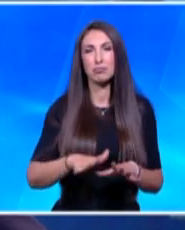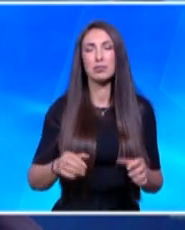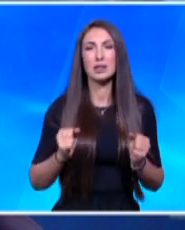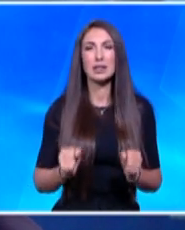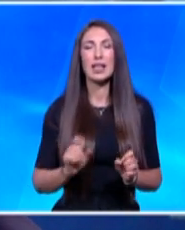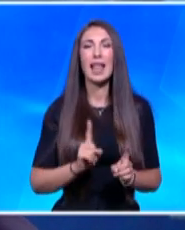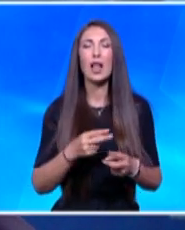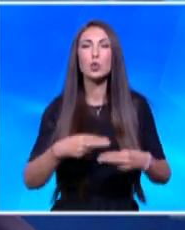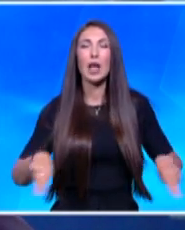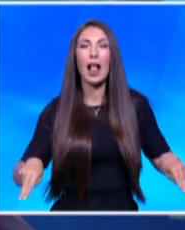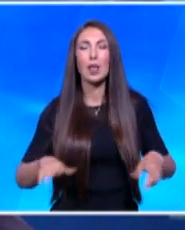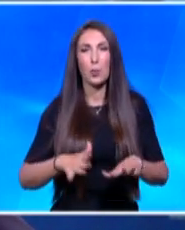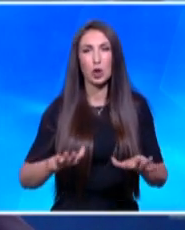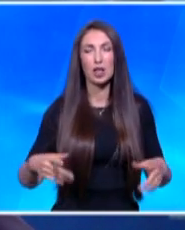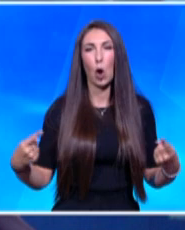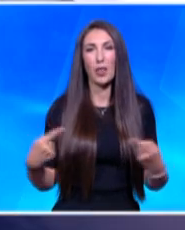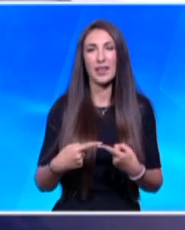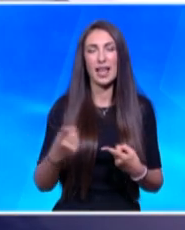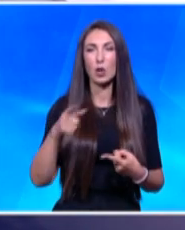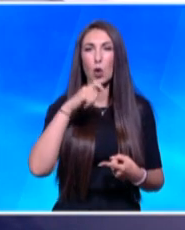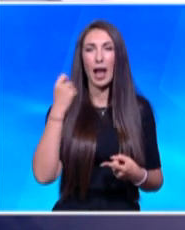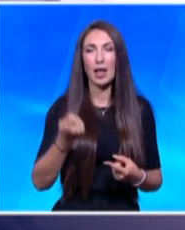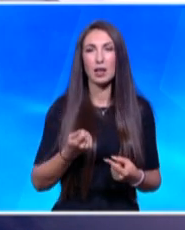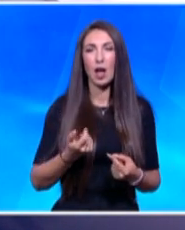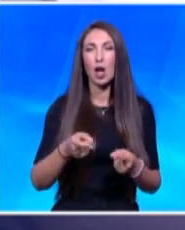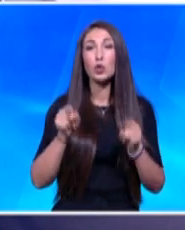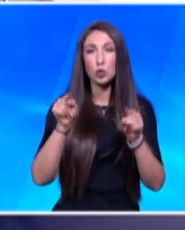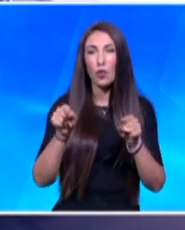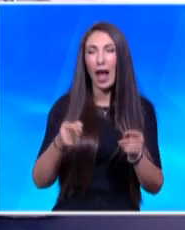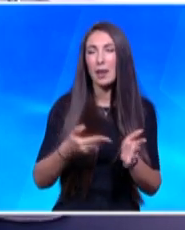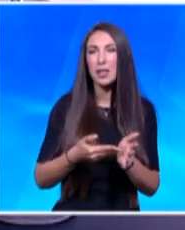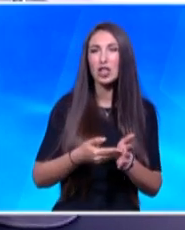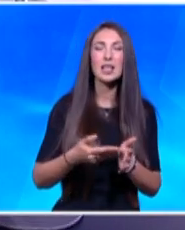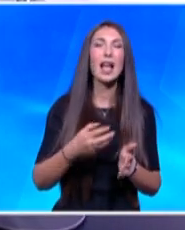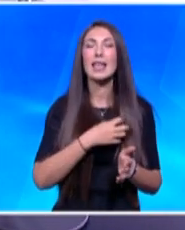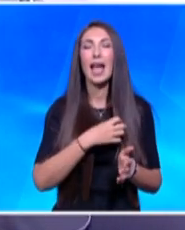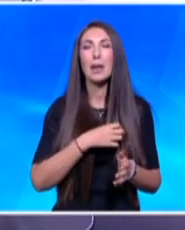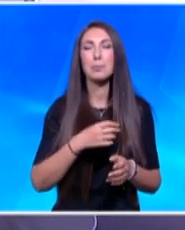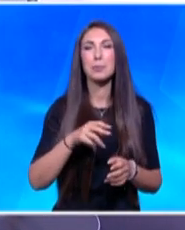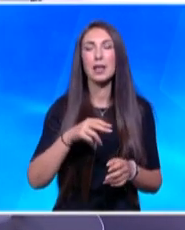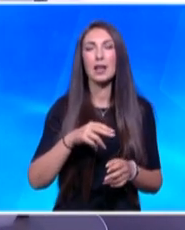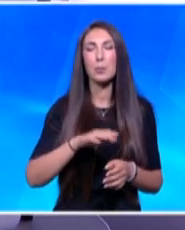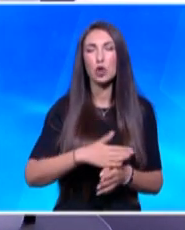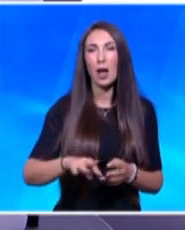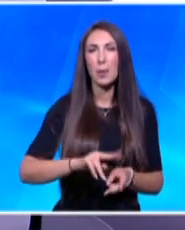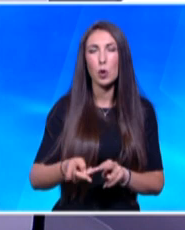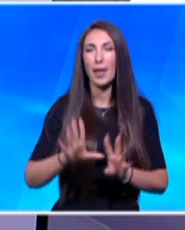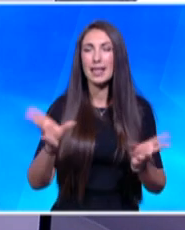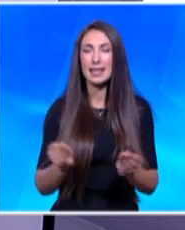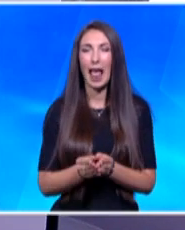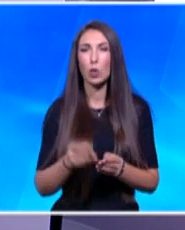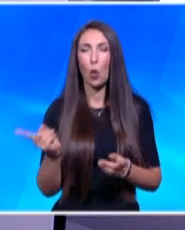паритетна и неутрална позиция по отношение на конфликта в Украина. Това ли е горилото, което кара ГЕРБ и ПП-ДБ да продължат да управляват заедно? Колкото